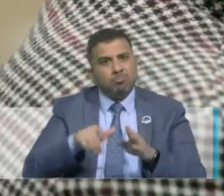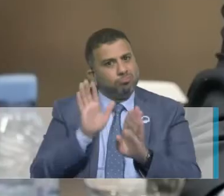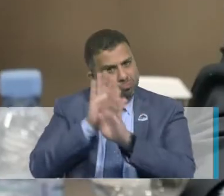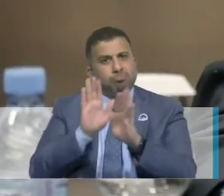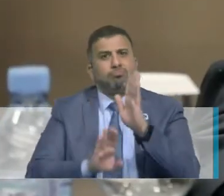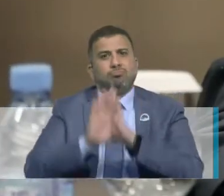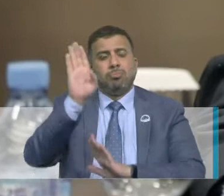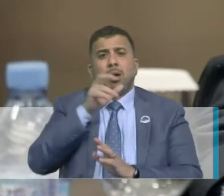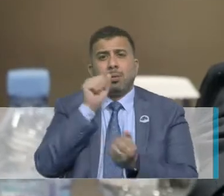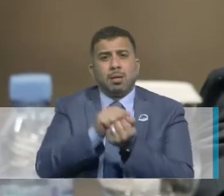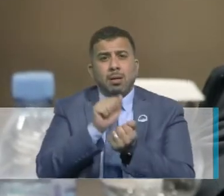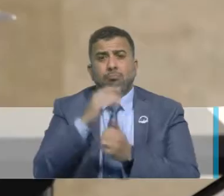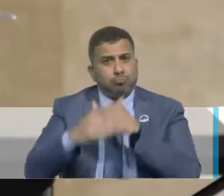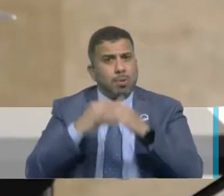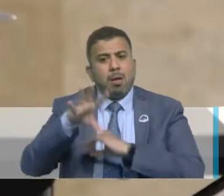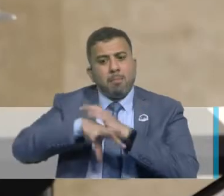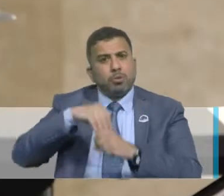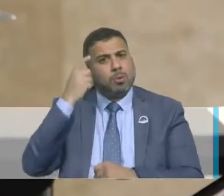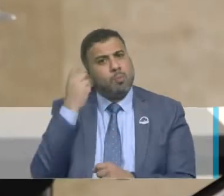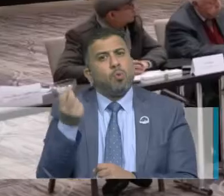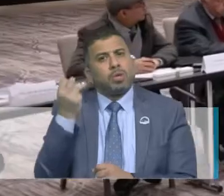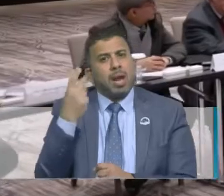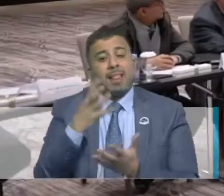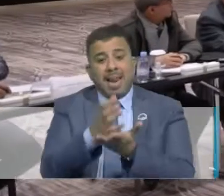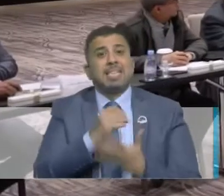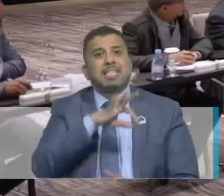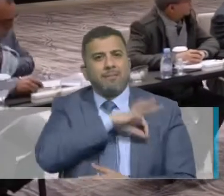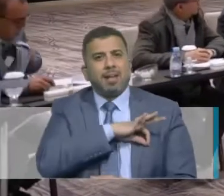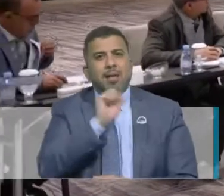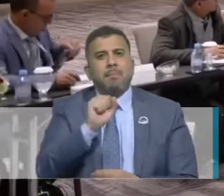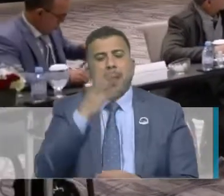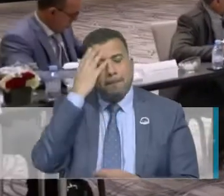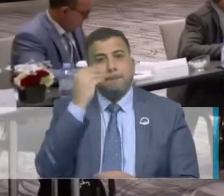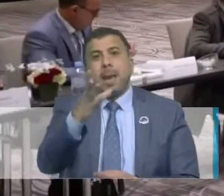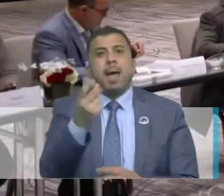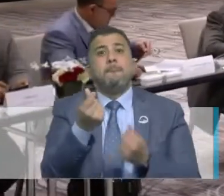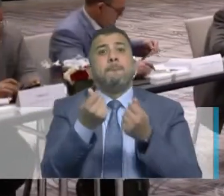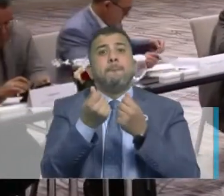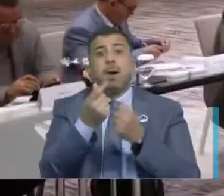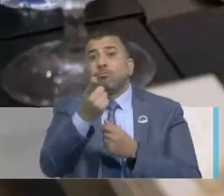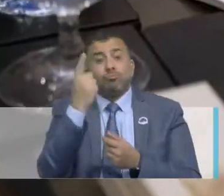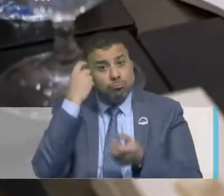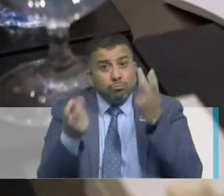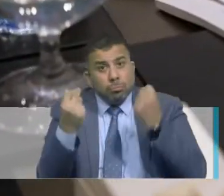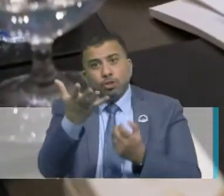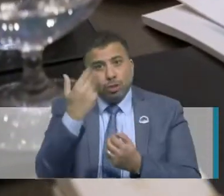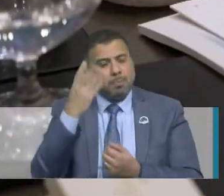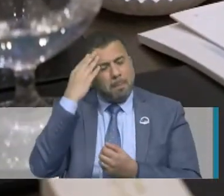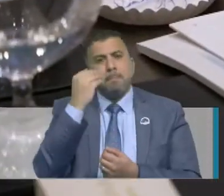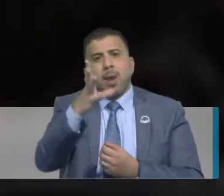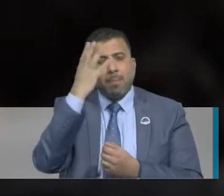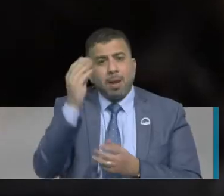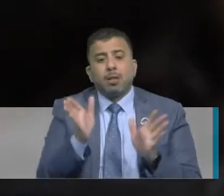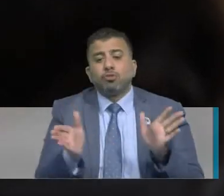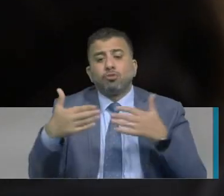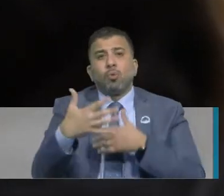القاسمي الناشرين على التقدم بمشروعات ومقترحات للاستفادة من المنح المالية التي يقدمها الصندوق